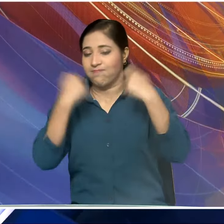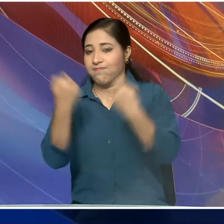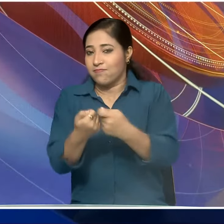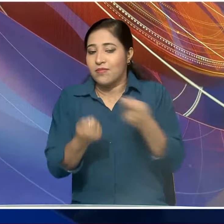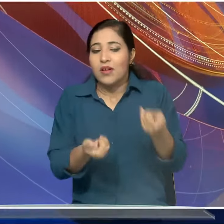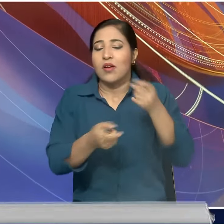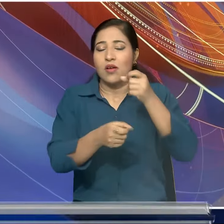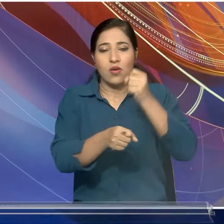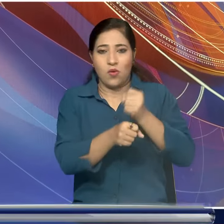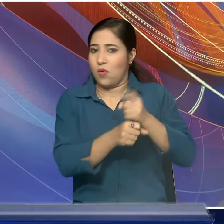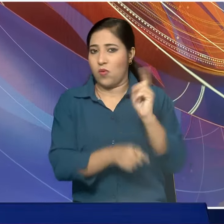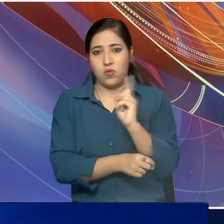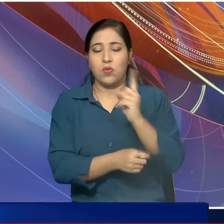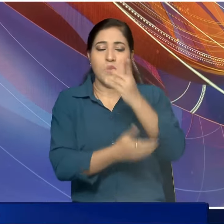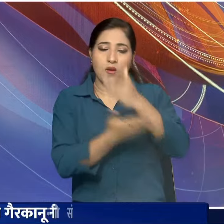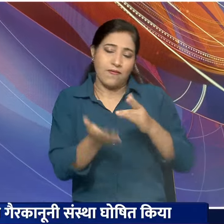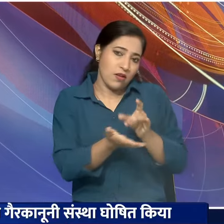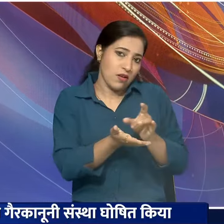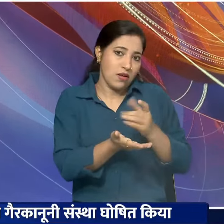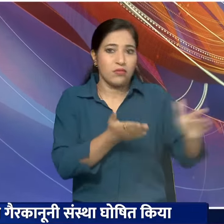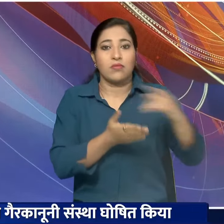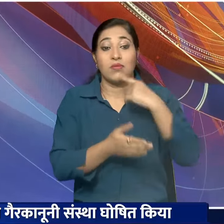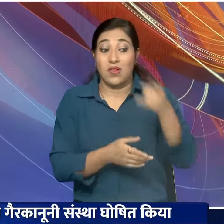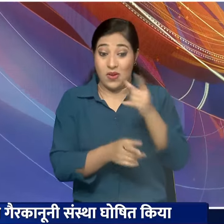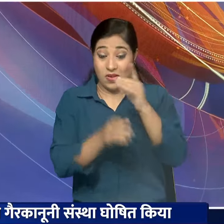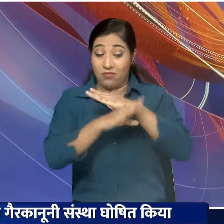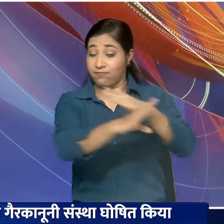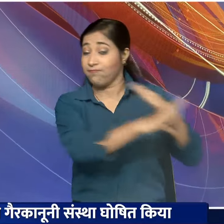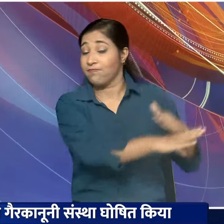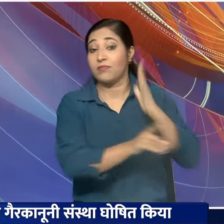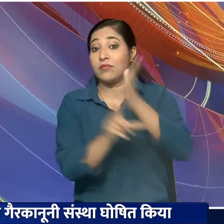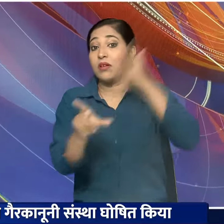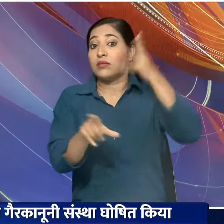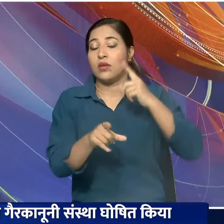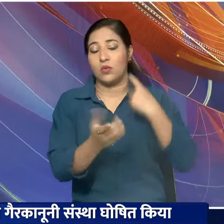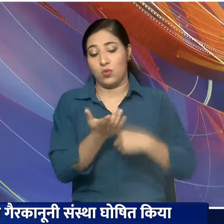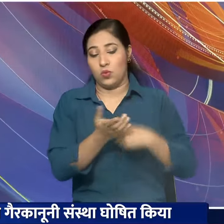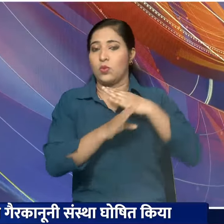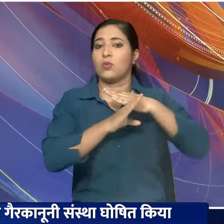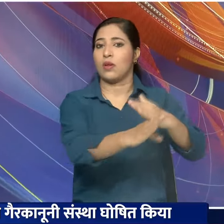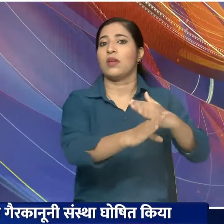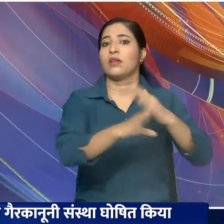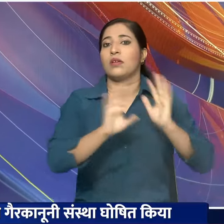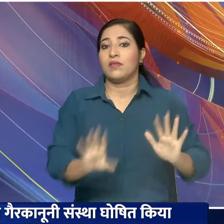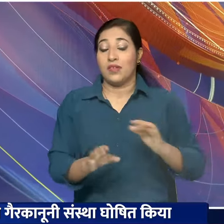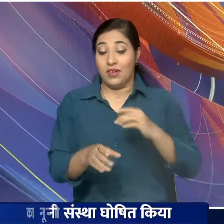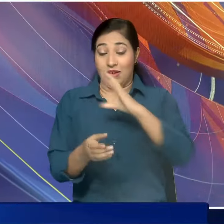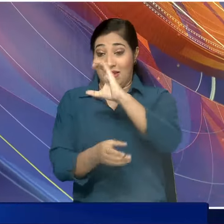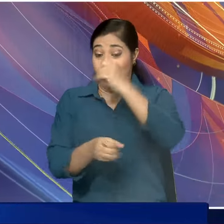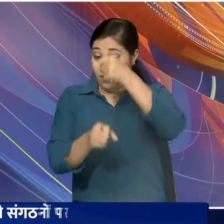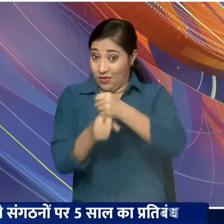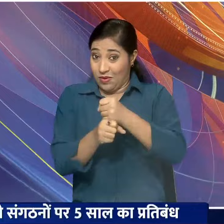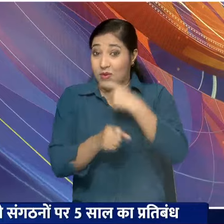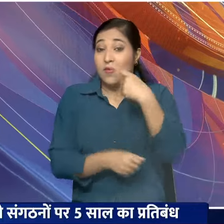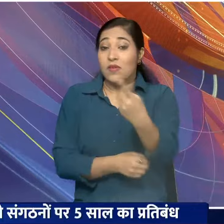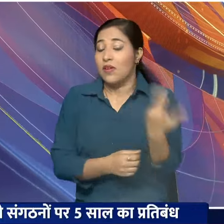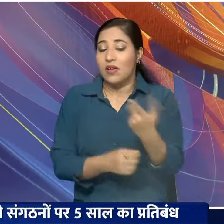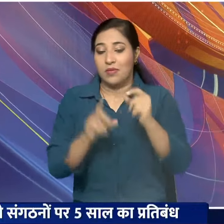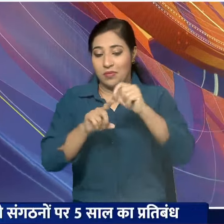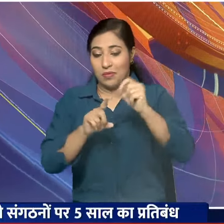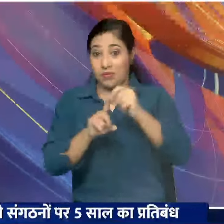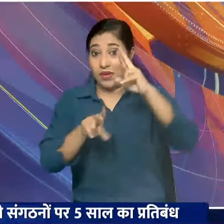गैर कानूनी घोषित कर दिया। केंद्र सरकार ने इन सभी पर 5 साल का प्रतिबंध लगाया है। केंद्र सरकार ने कहा, PFI